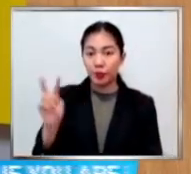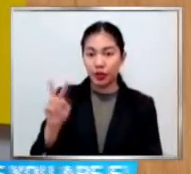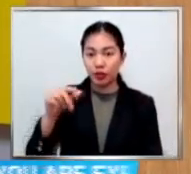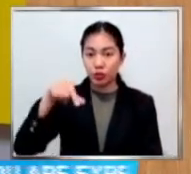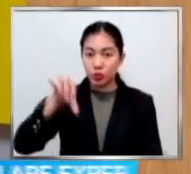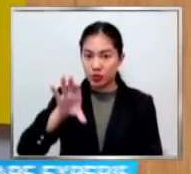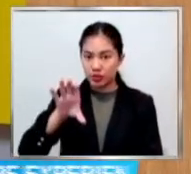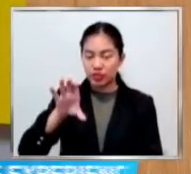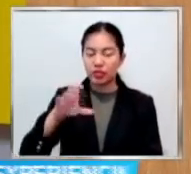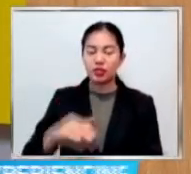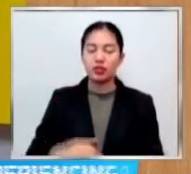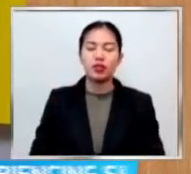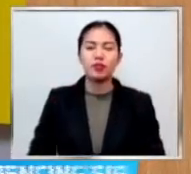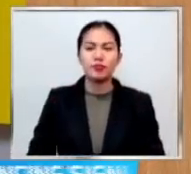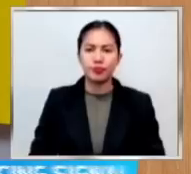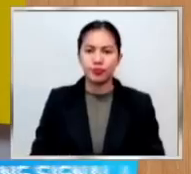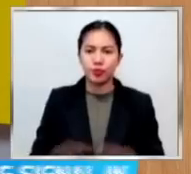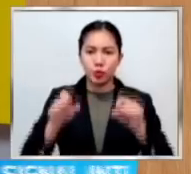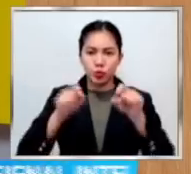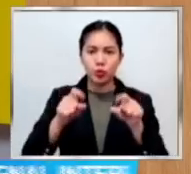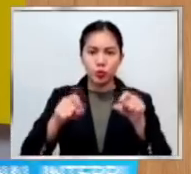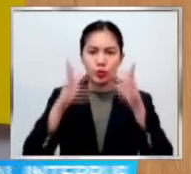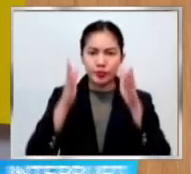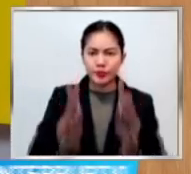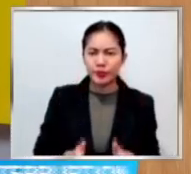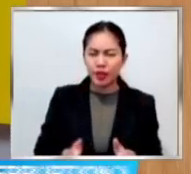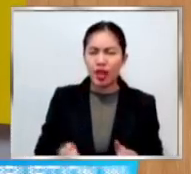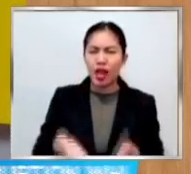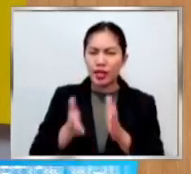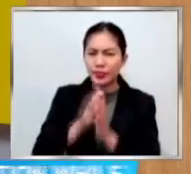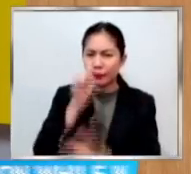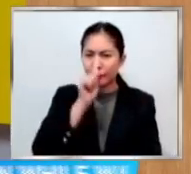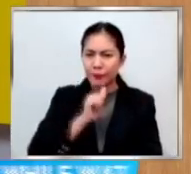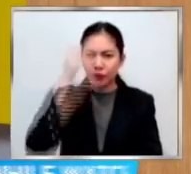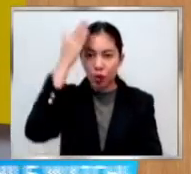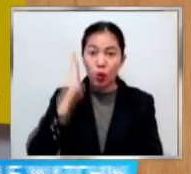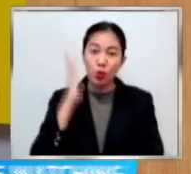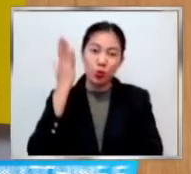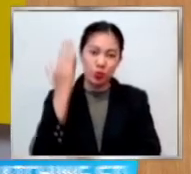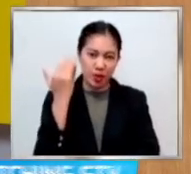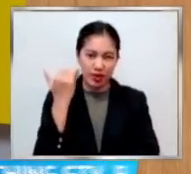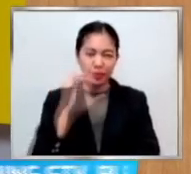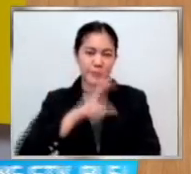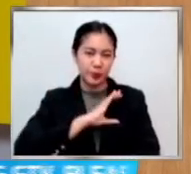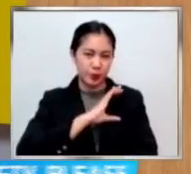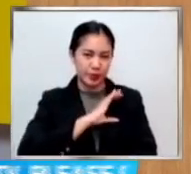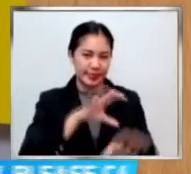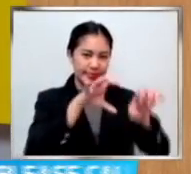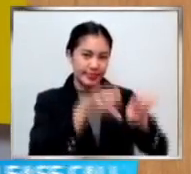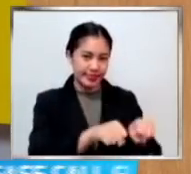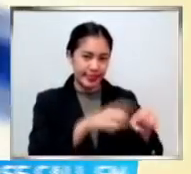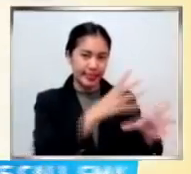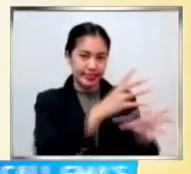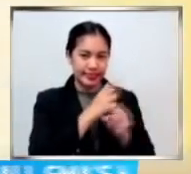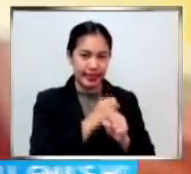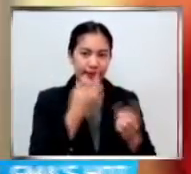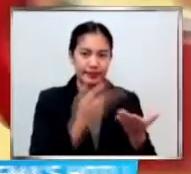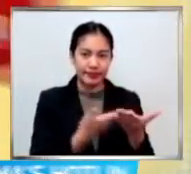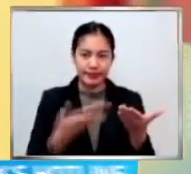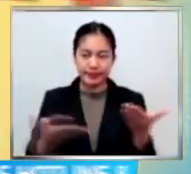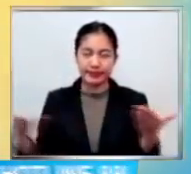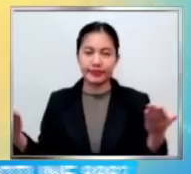ang konsiderasyon ng mga tindero dahil nakumpiska ang ilan nilang paninda. Balitang hatid ni James Agustin.